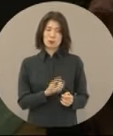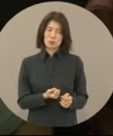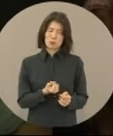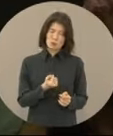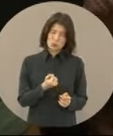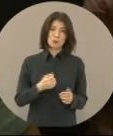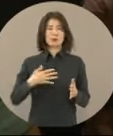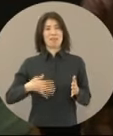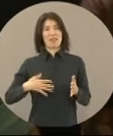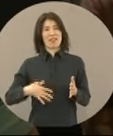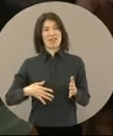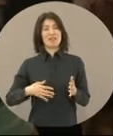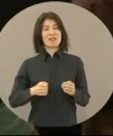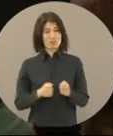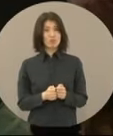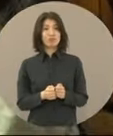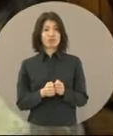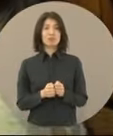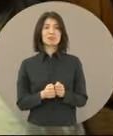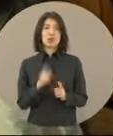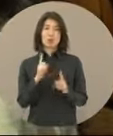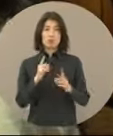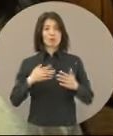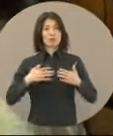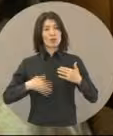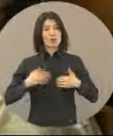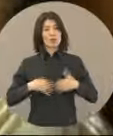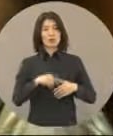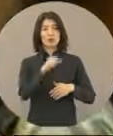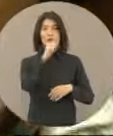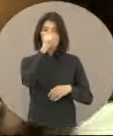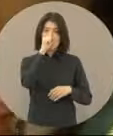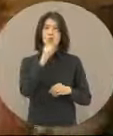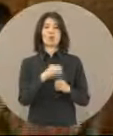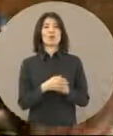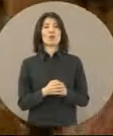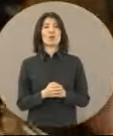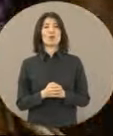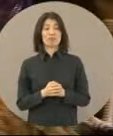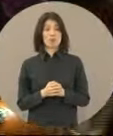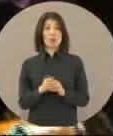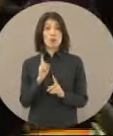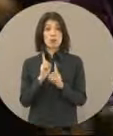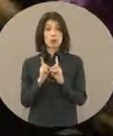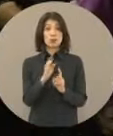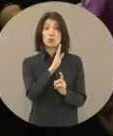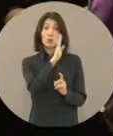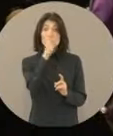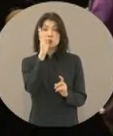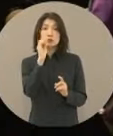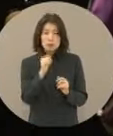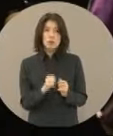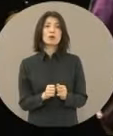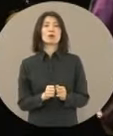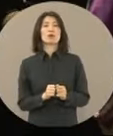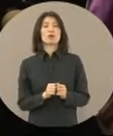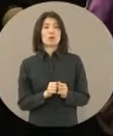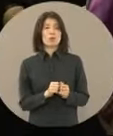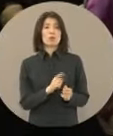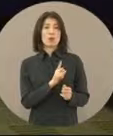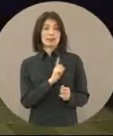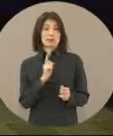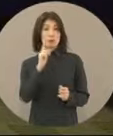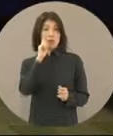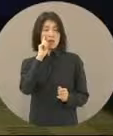ちを持たせるのはちょっと難しいんですけど、楽しくないと来てくれないん でできるだけ出番を作るようにします